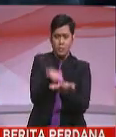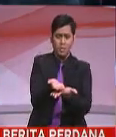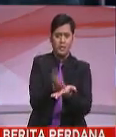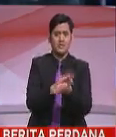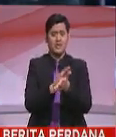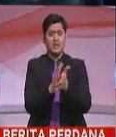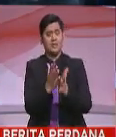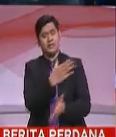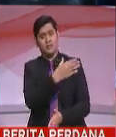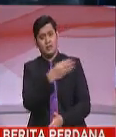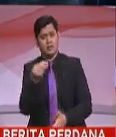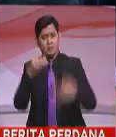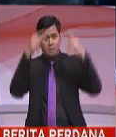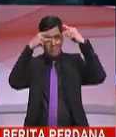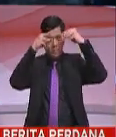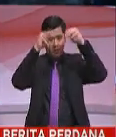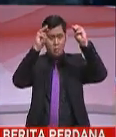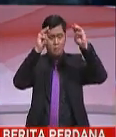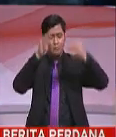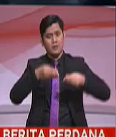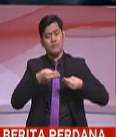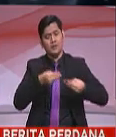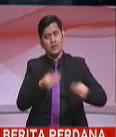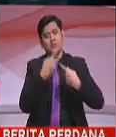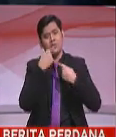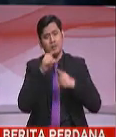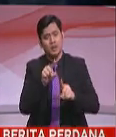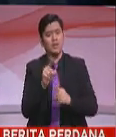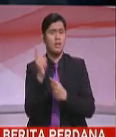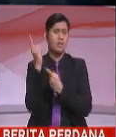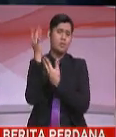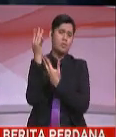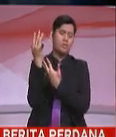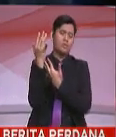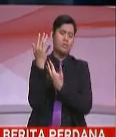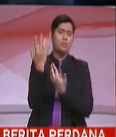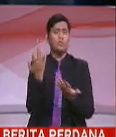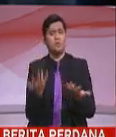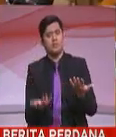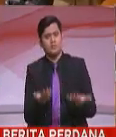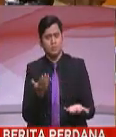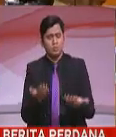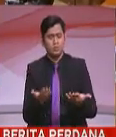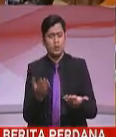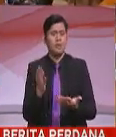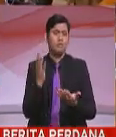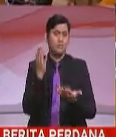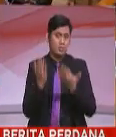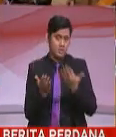Menteri sudah bagi respon, dan itu tunggulah mungkin Menteri Kewangan nak buat pengumuman.